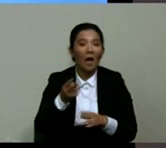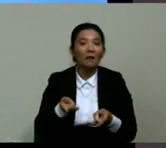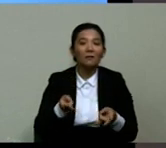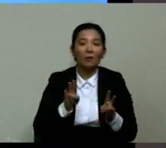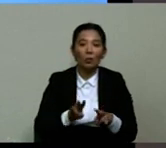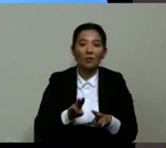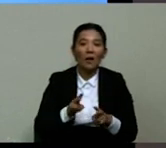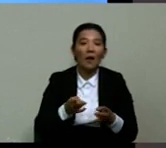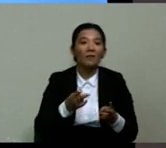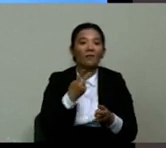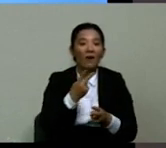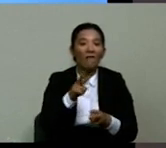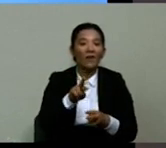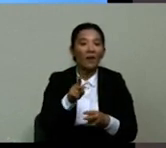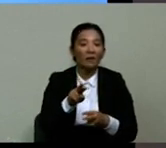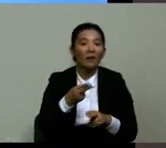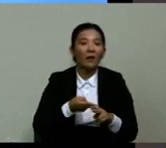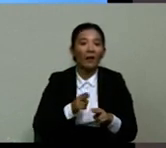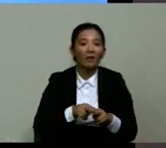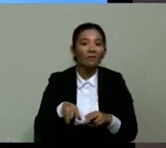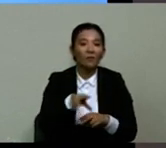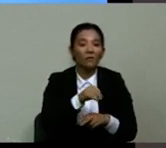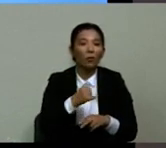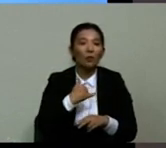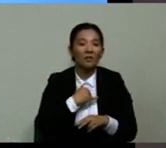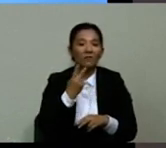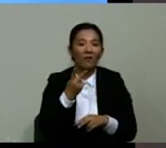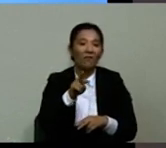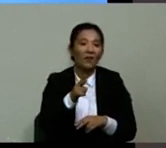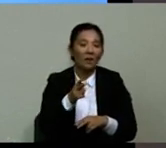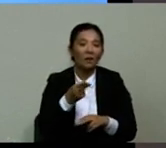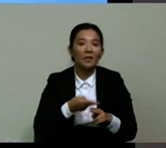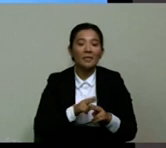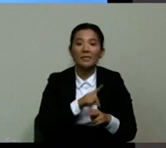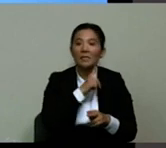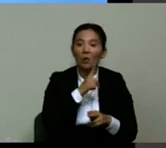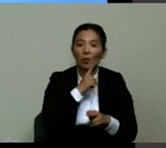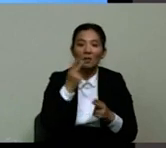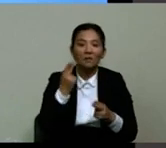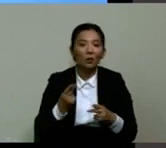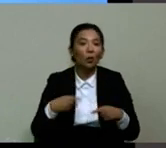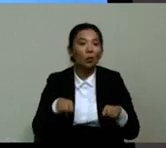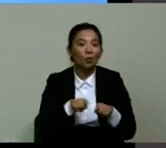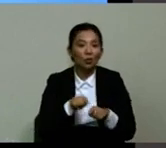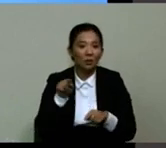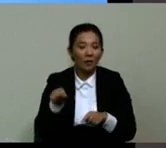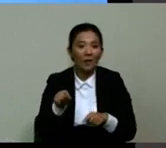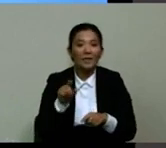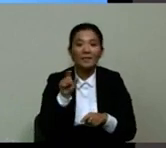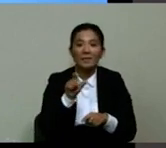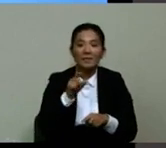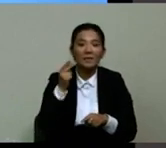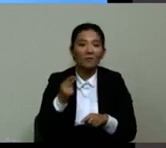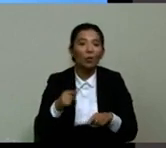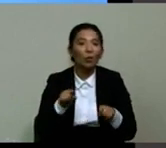остаются остальные два варианта. То есть, всего у нас два варианта. С зеленым цветом то же самое. И с синеньким